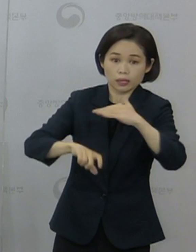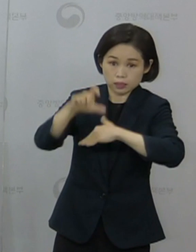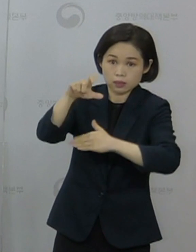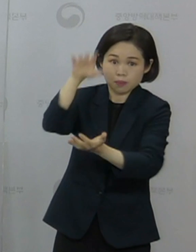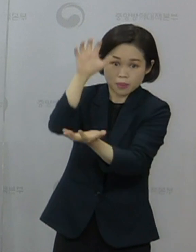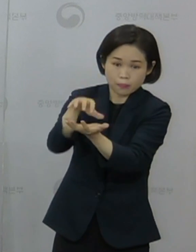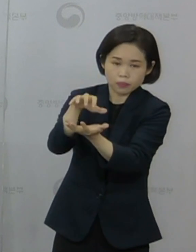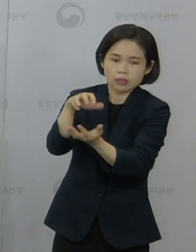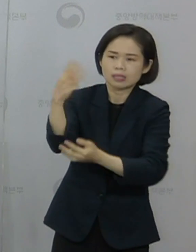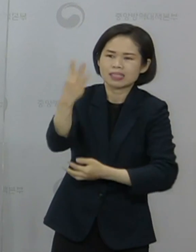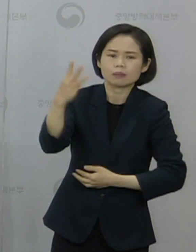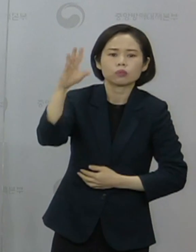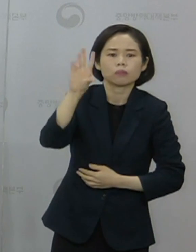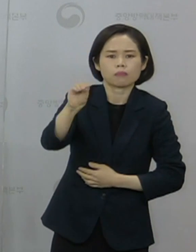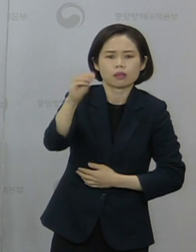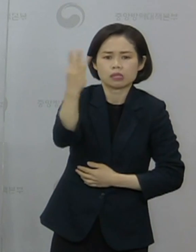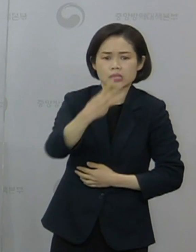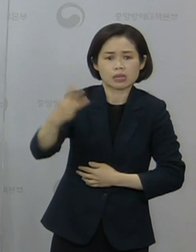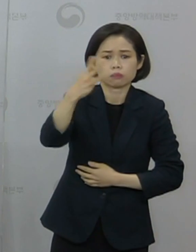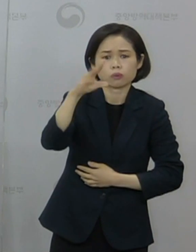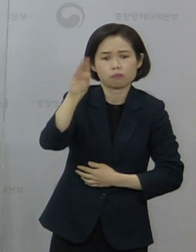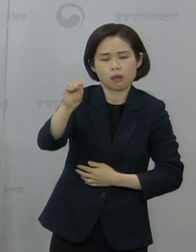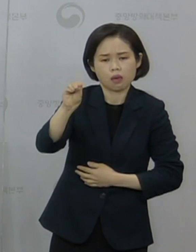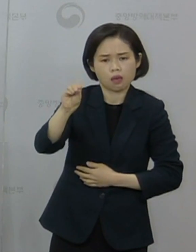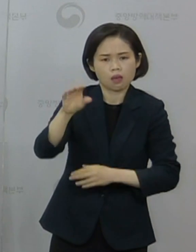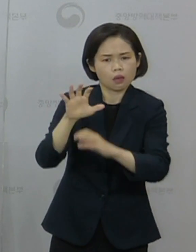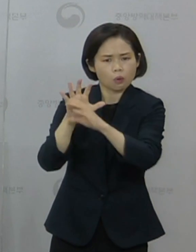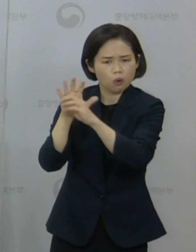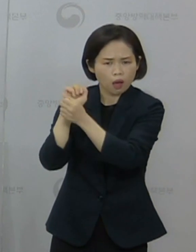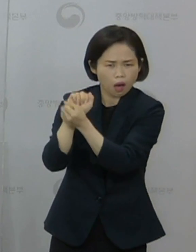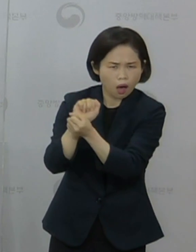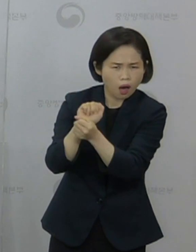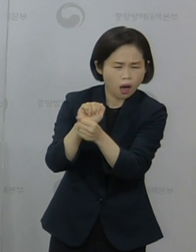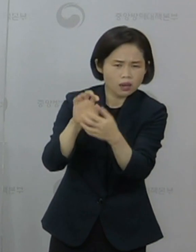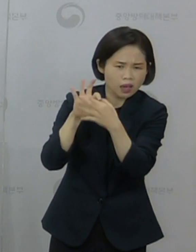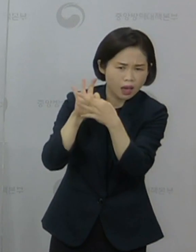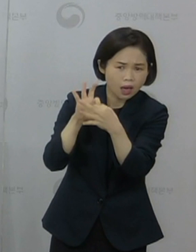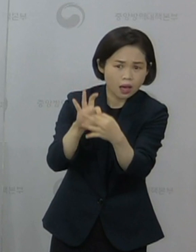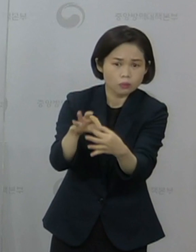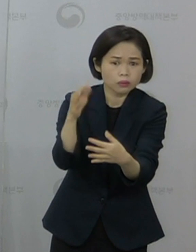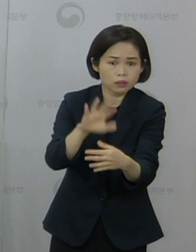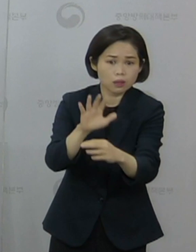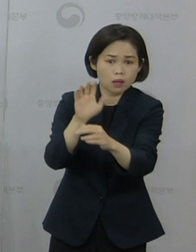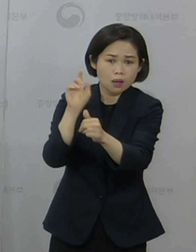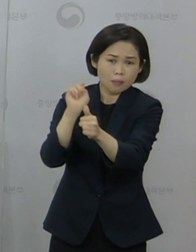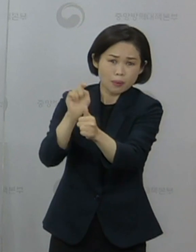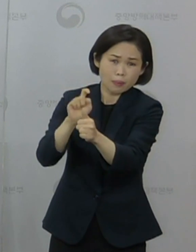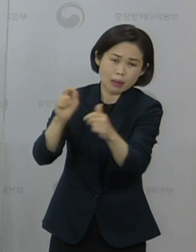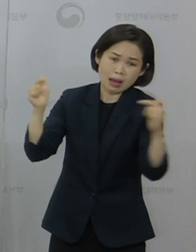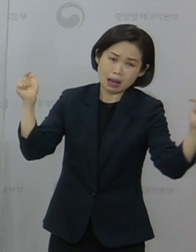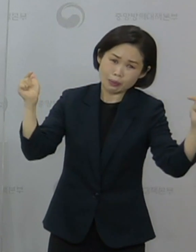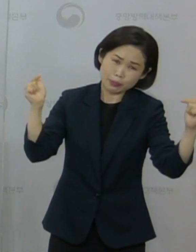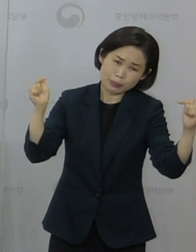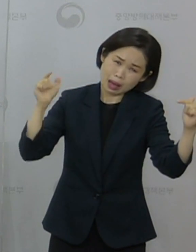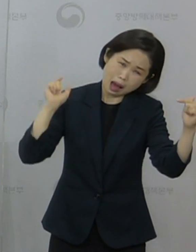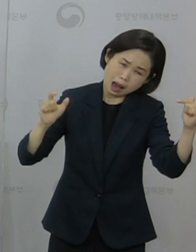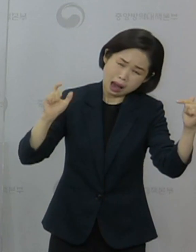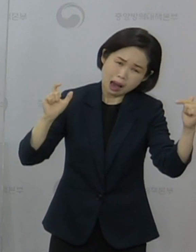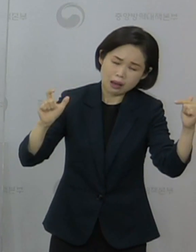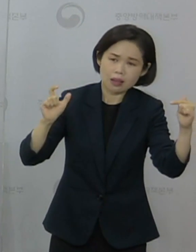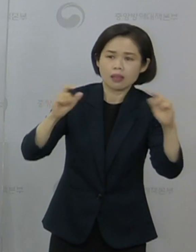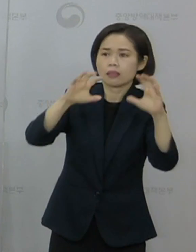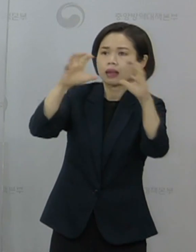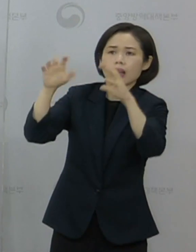3천만 명이 넘어 섰습니다 유행이 장기화되면서 도 증가세가 전혀 꺾이지 않고 각국 정부에서도 봉쇄